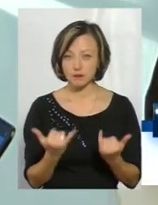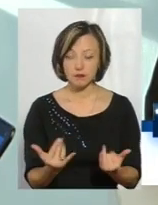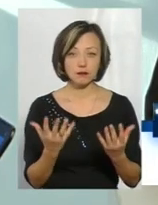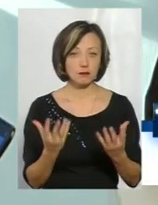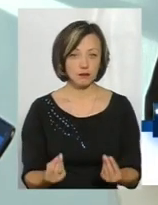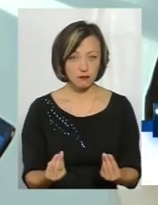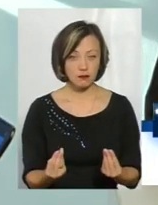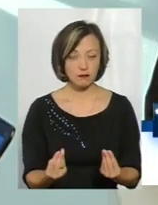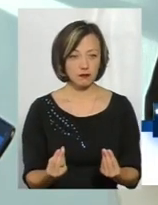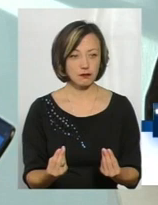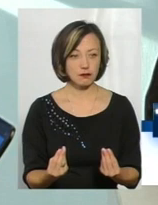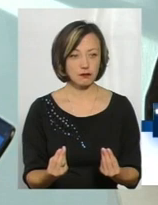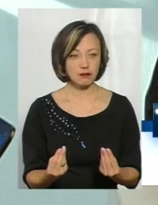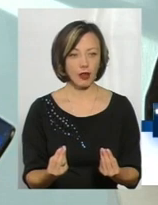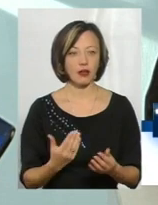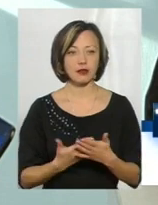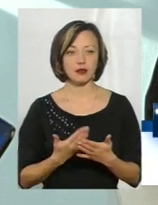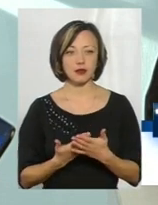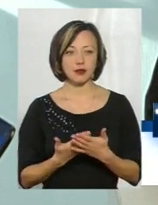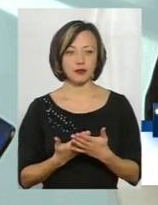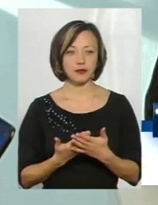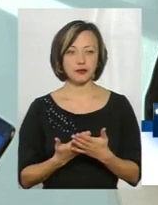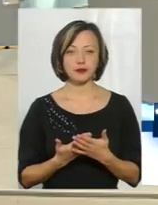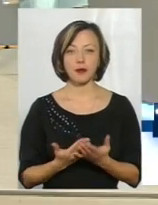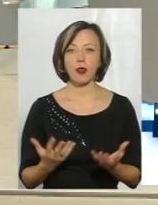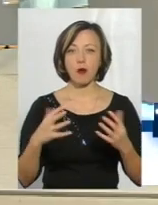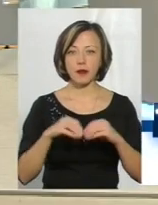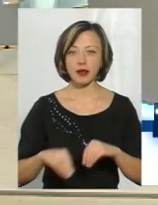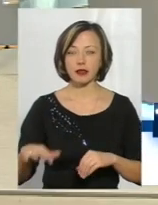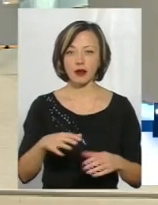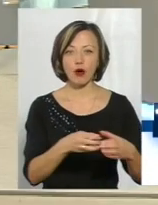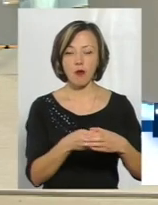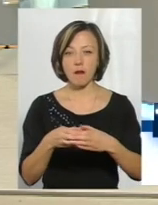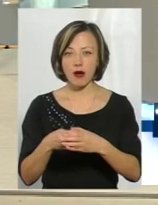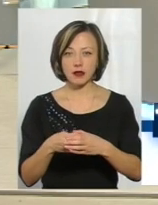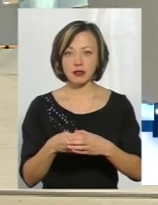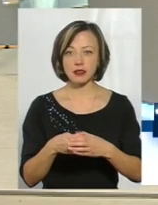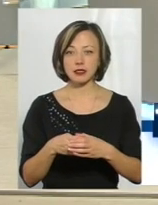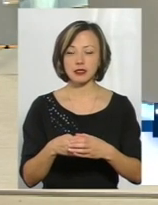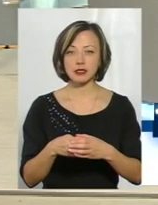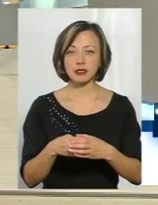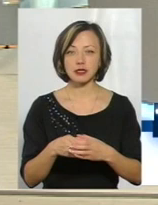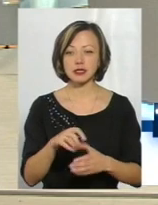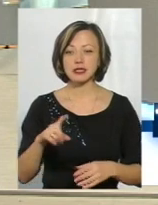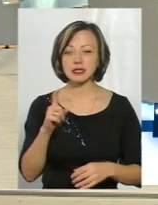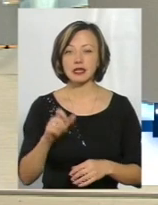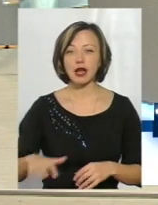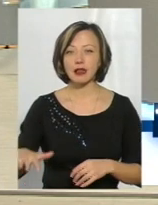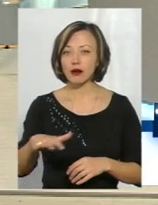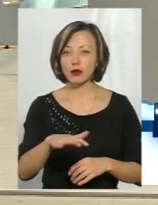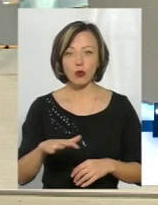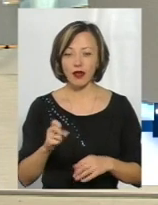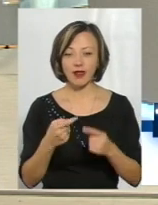момент, скажімо, ті об'єднані тергромади, вони за територією, за ресурсом не